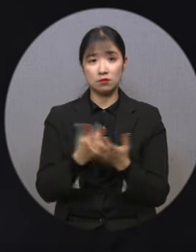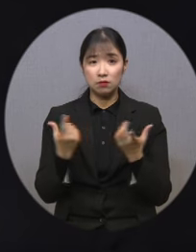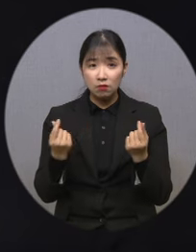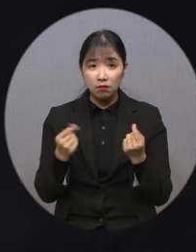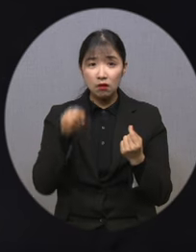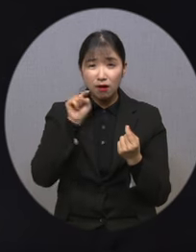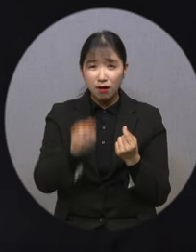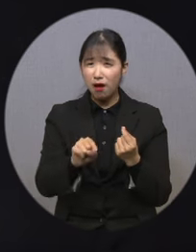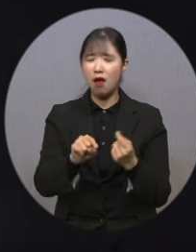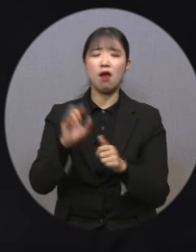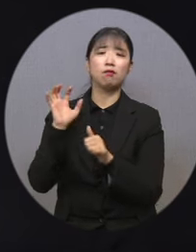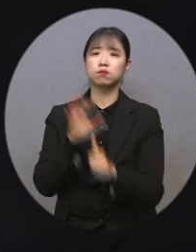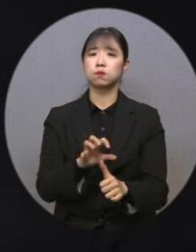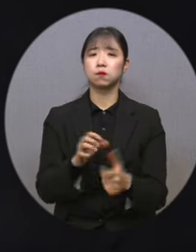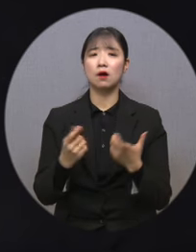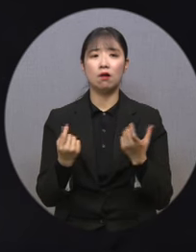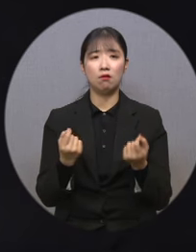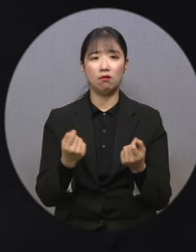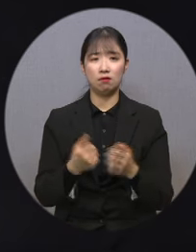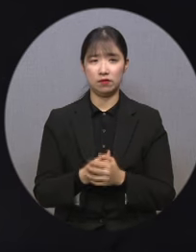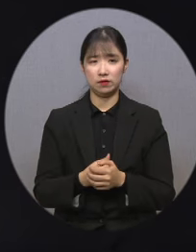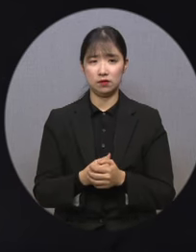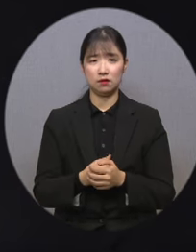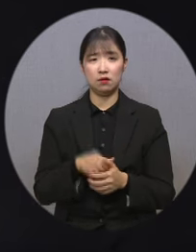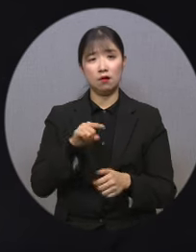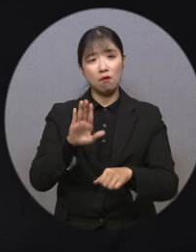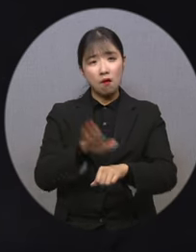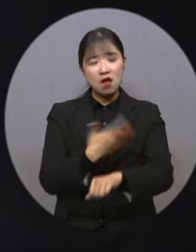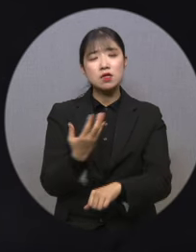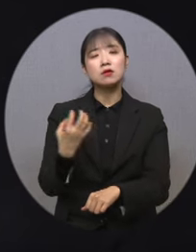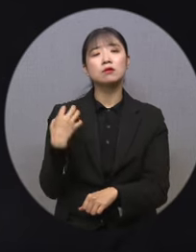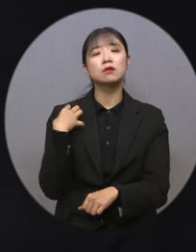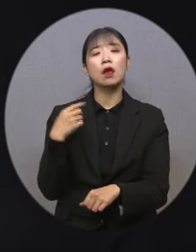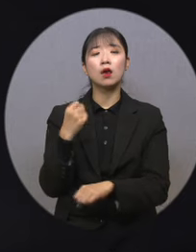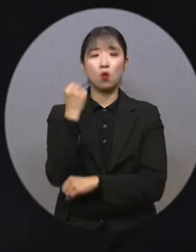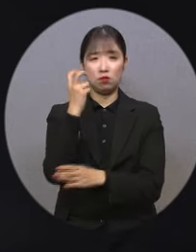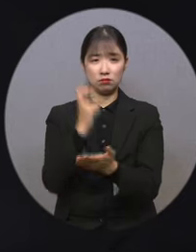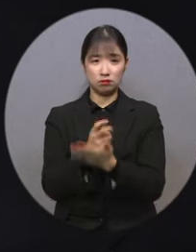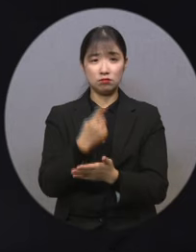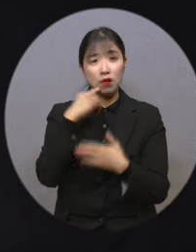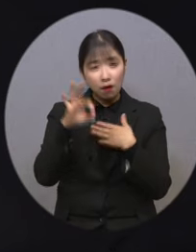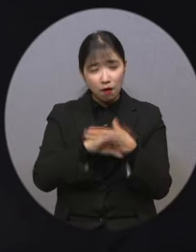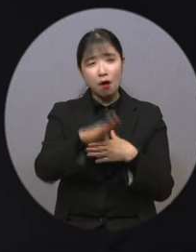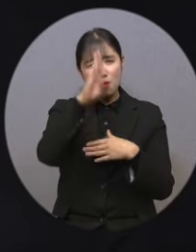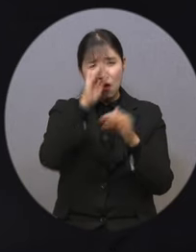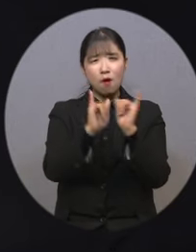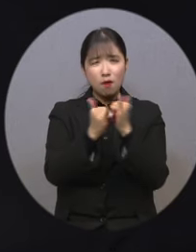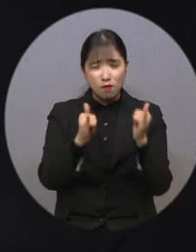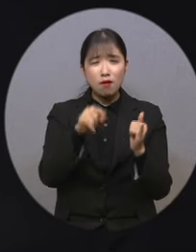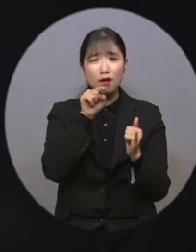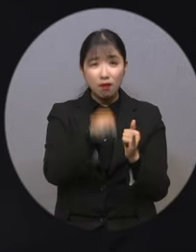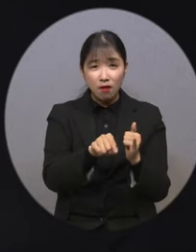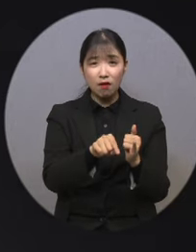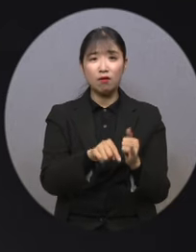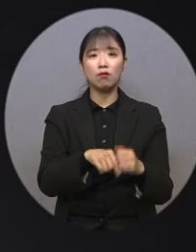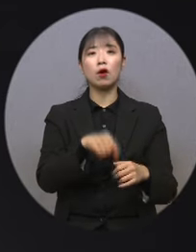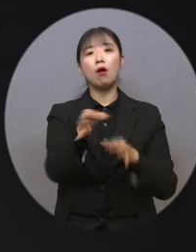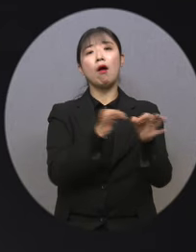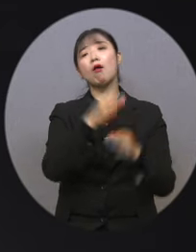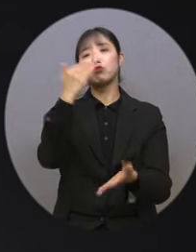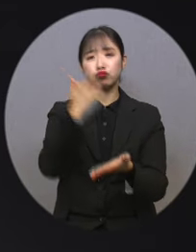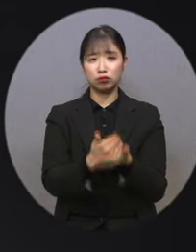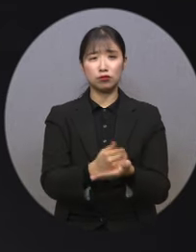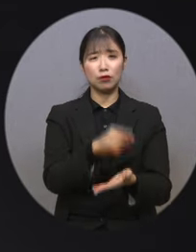원칙을 누르는 거예요. 과실 책임의 원칙. 거기서 만약에 환자가 오면 그 업소가 문 닫아요.